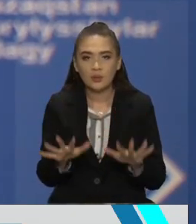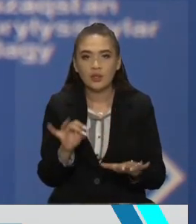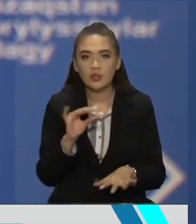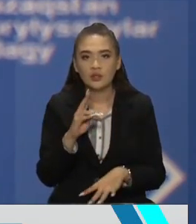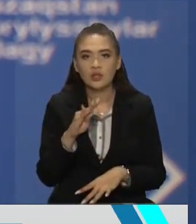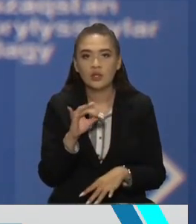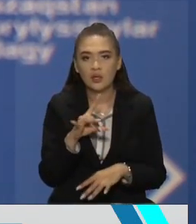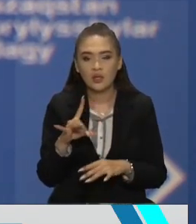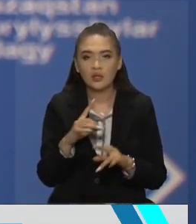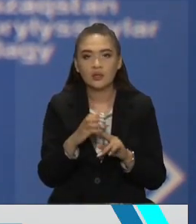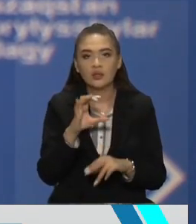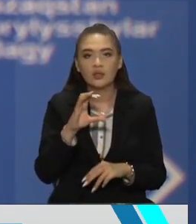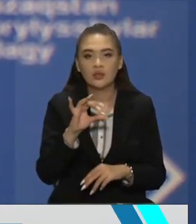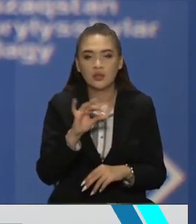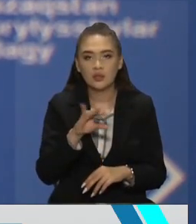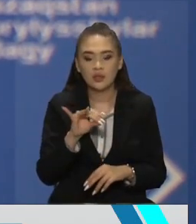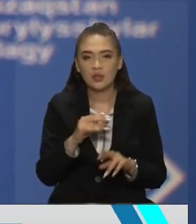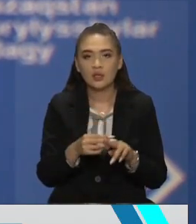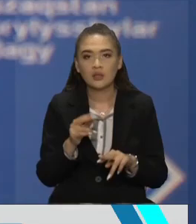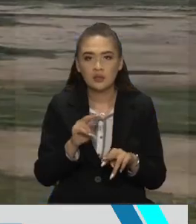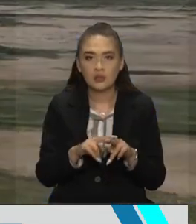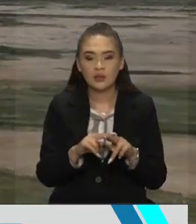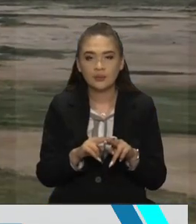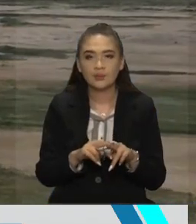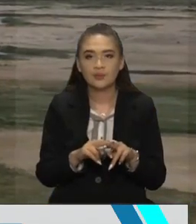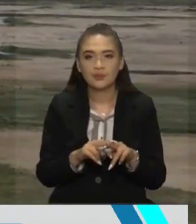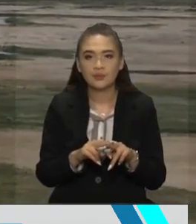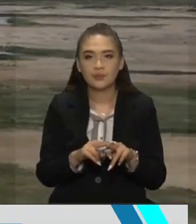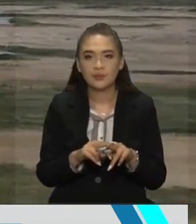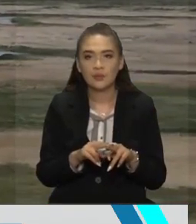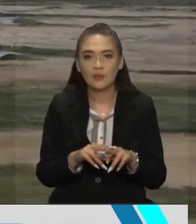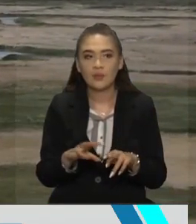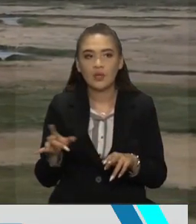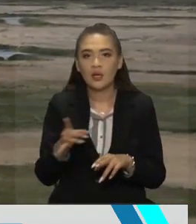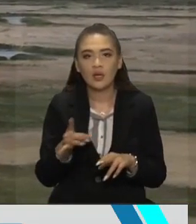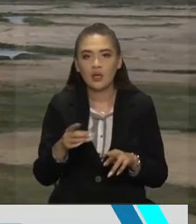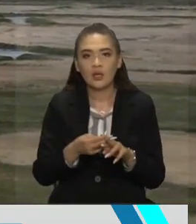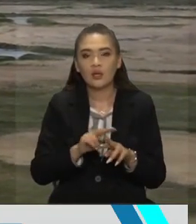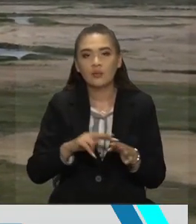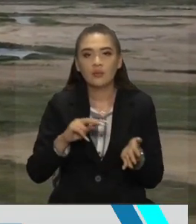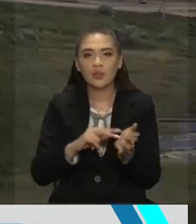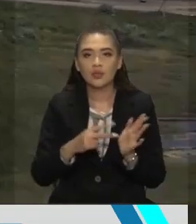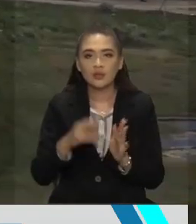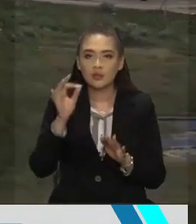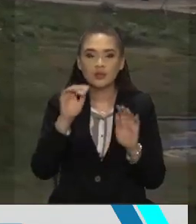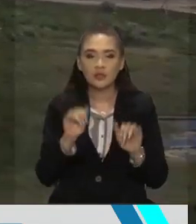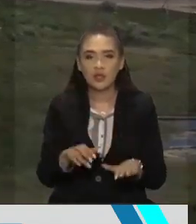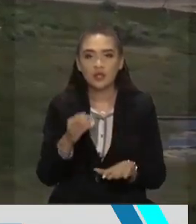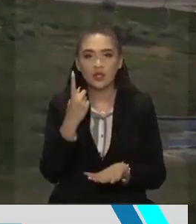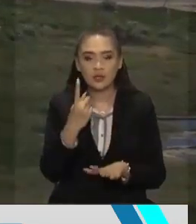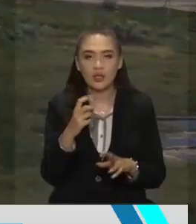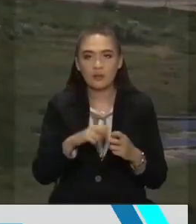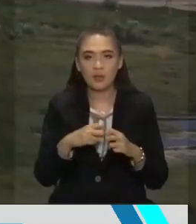сети. В общем, дом физически готов, мы ожидаем документ. Да и новые школы в районе строить планируют, значит, решится еще одна